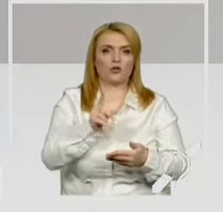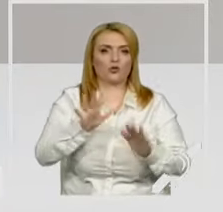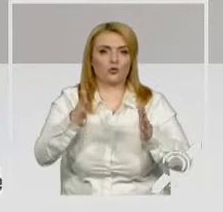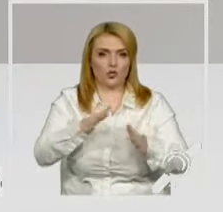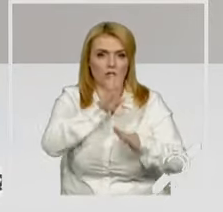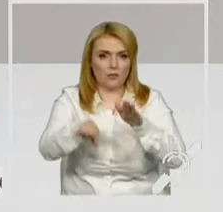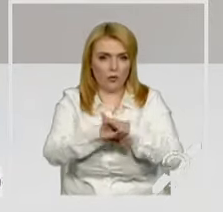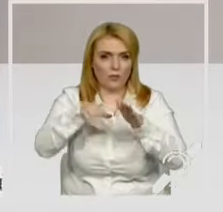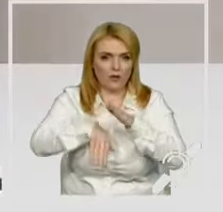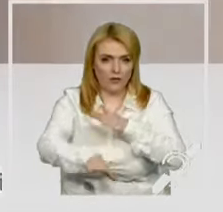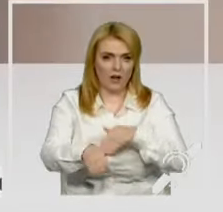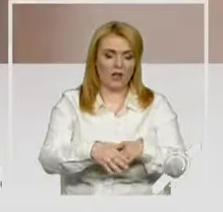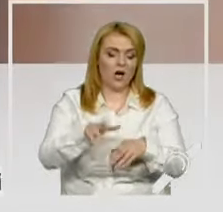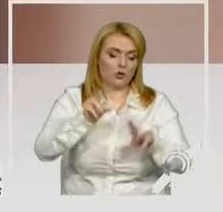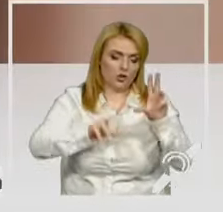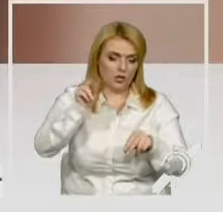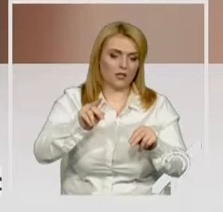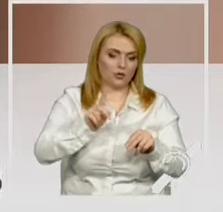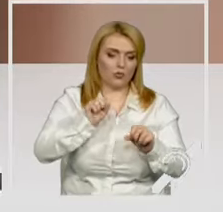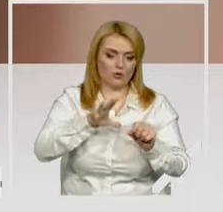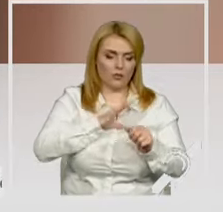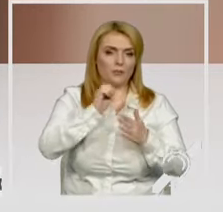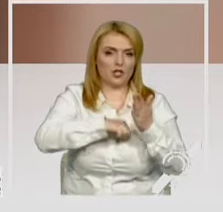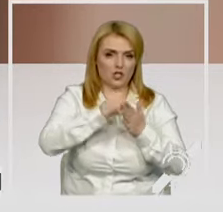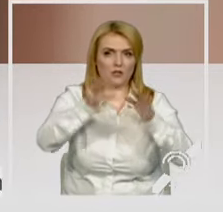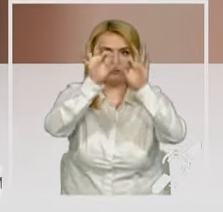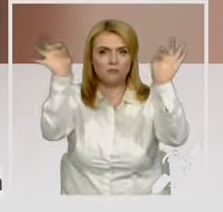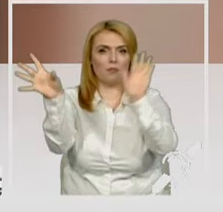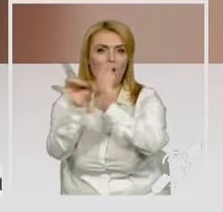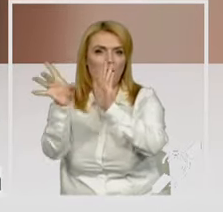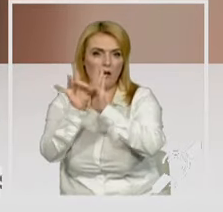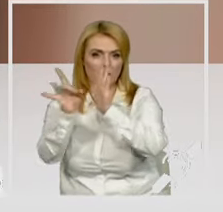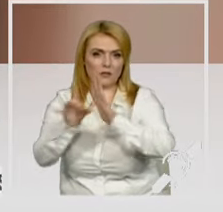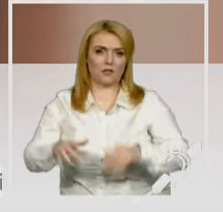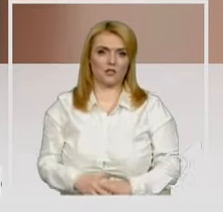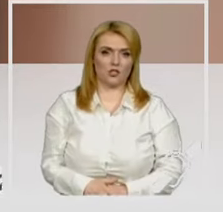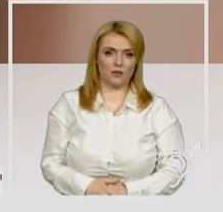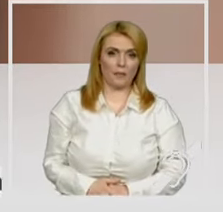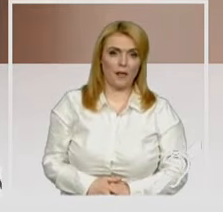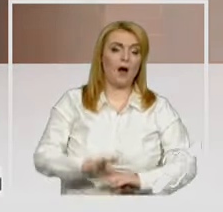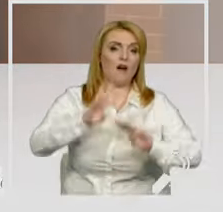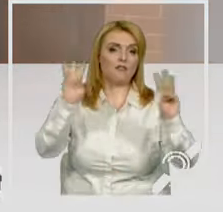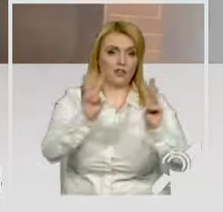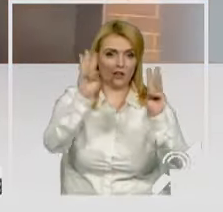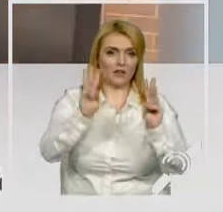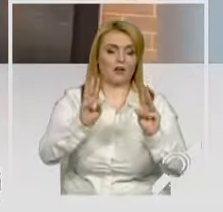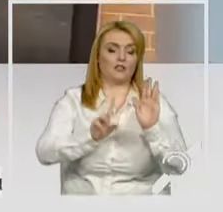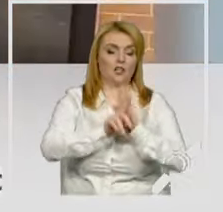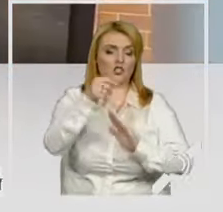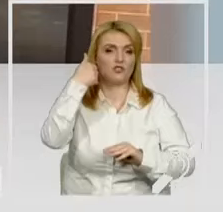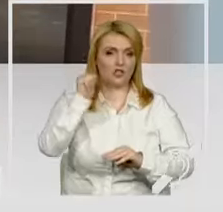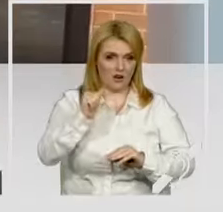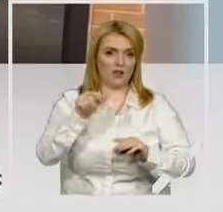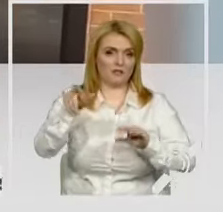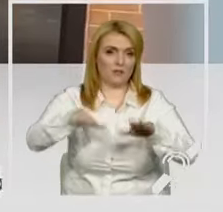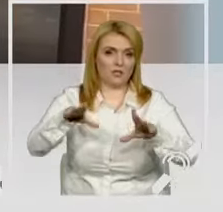mai decis Intensificarea măsurilor de Prevenire a incendiilor în toate instituțiile de învățământ din sector flăcările au cuprins o parte